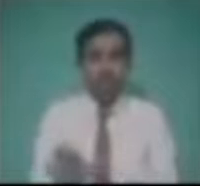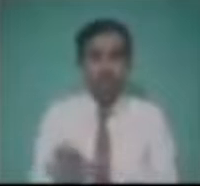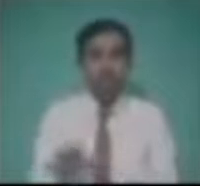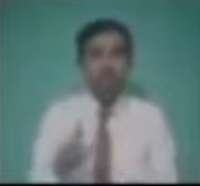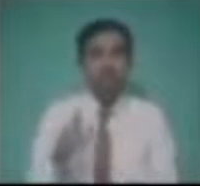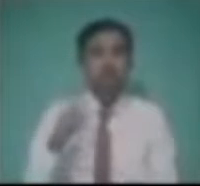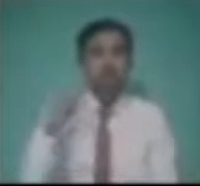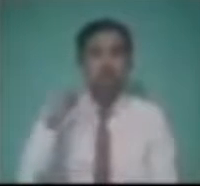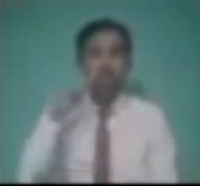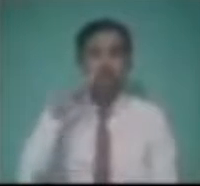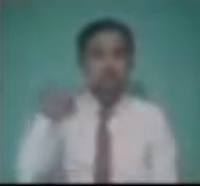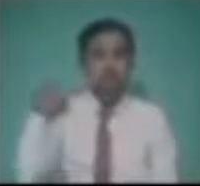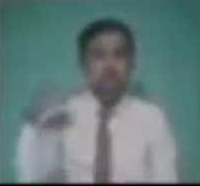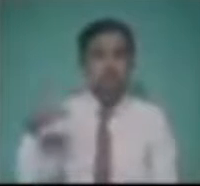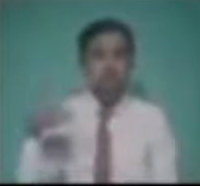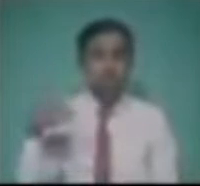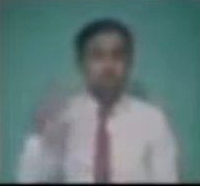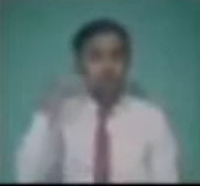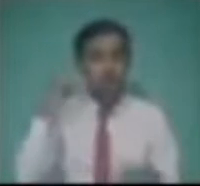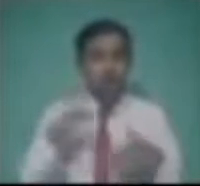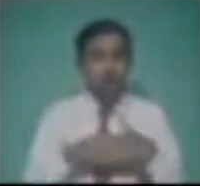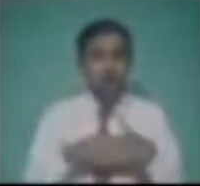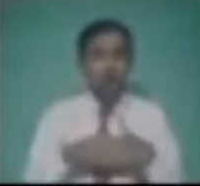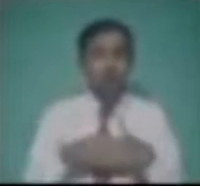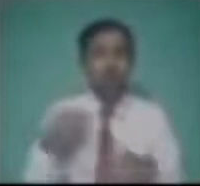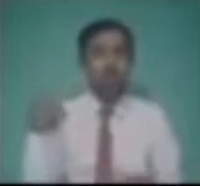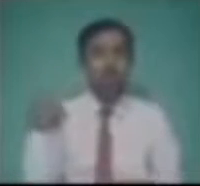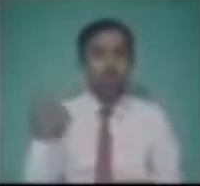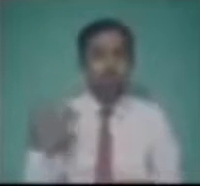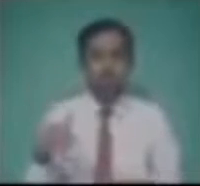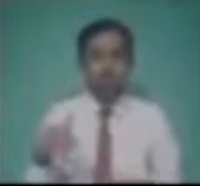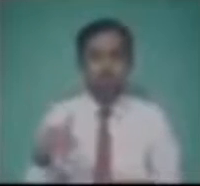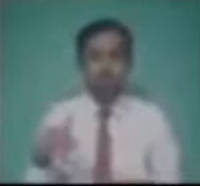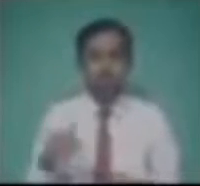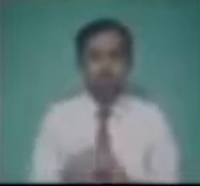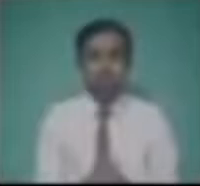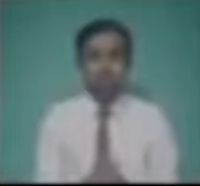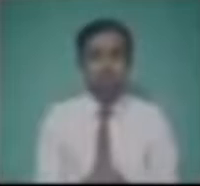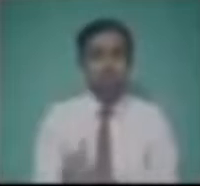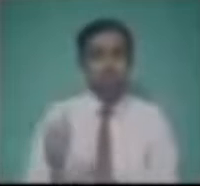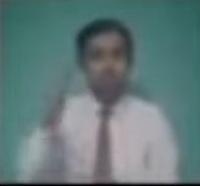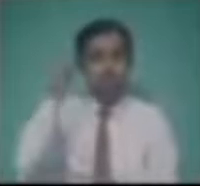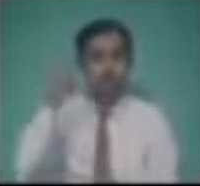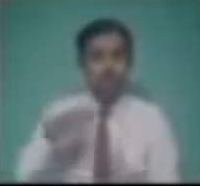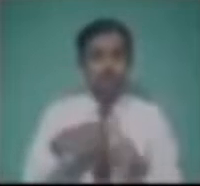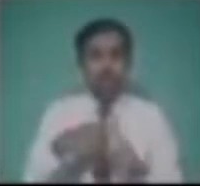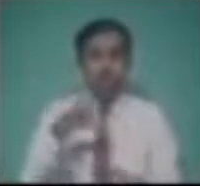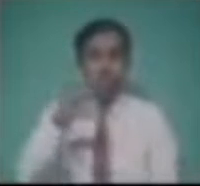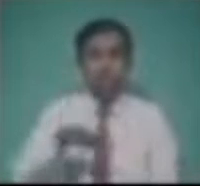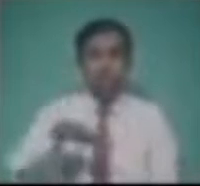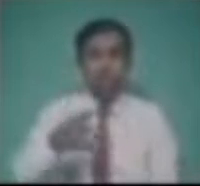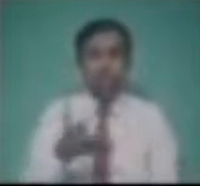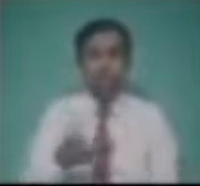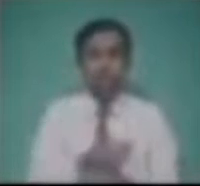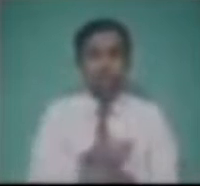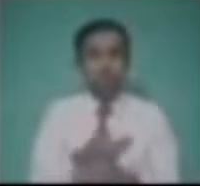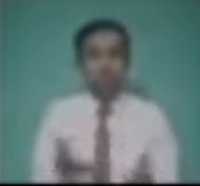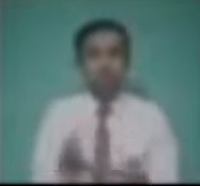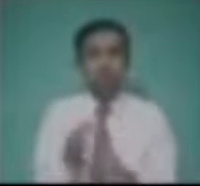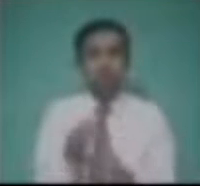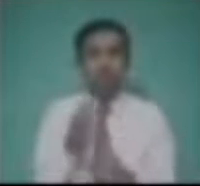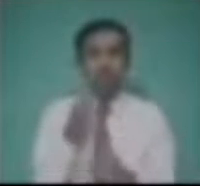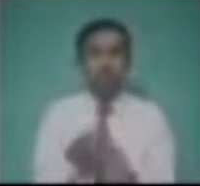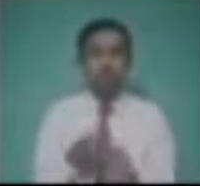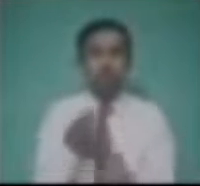massila aaryawage sahodaraya. Etokota me kaale meka koti 5500ak vithara paadu labuwa